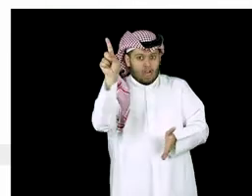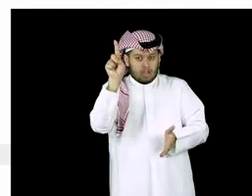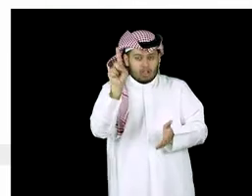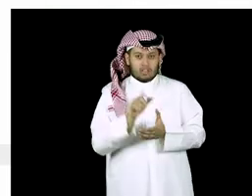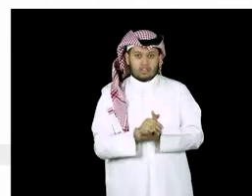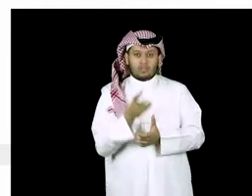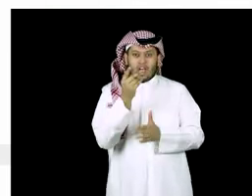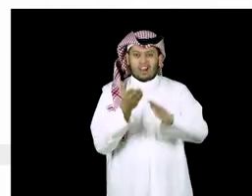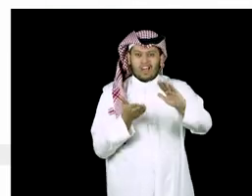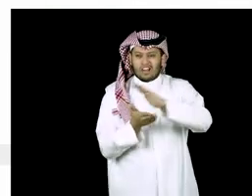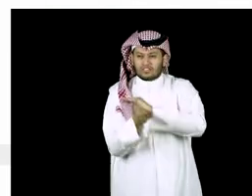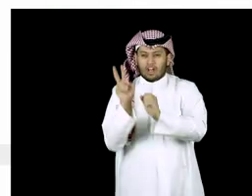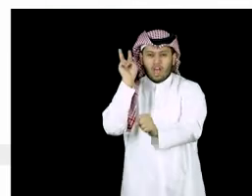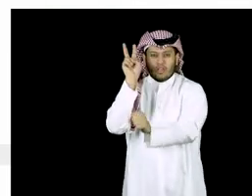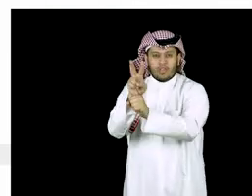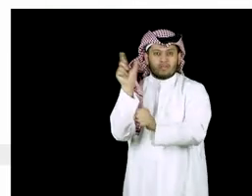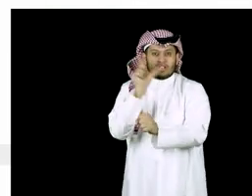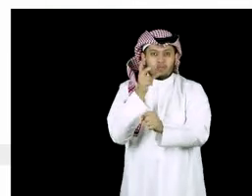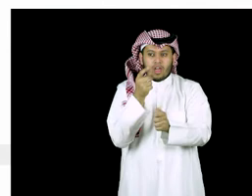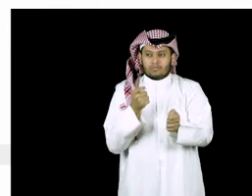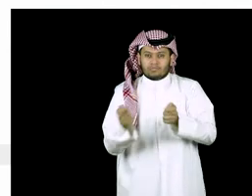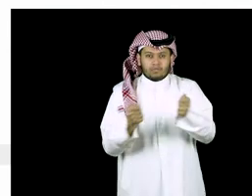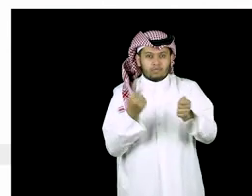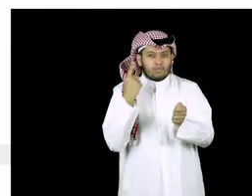عدم غش المسلمين وإيواء الجواسيس،